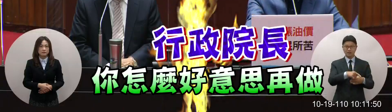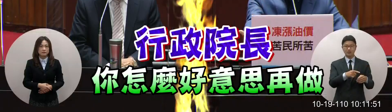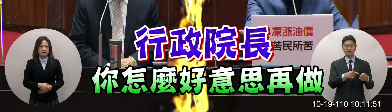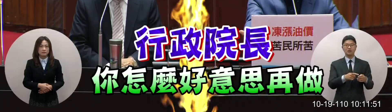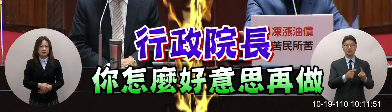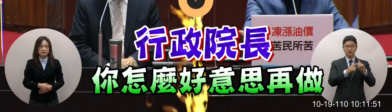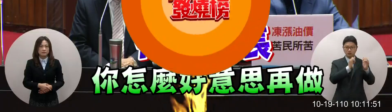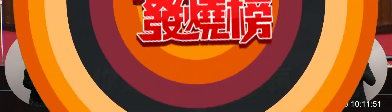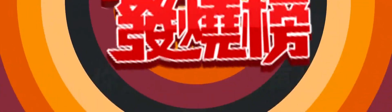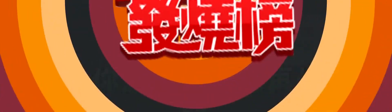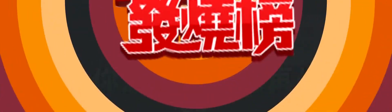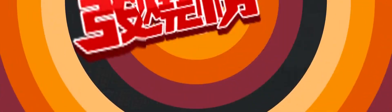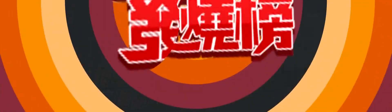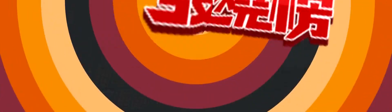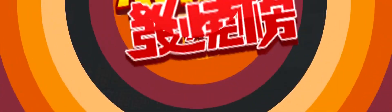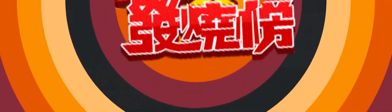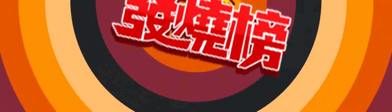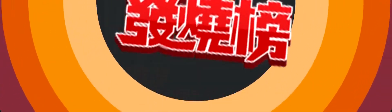行政院长？